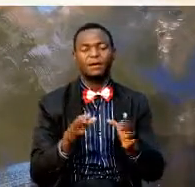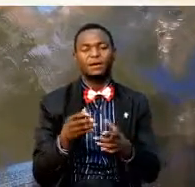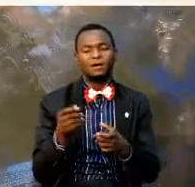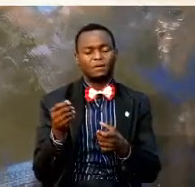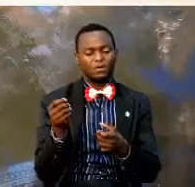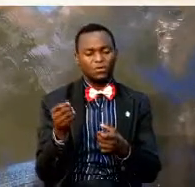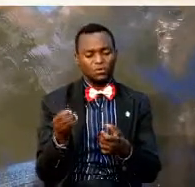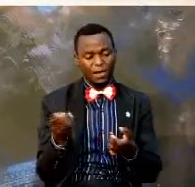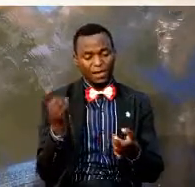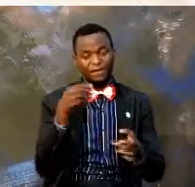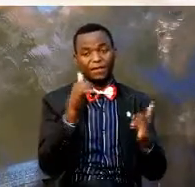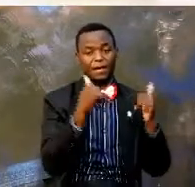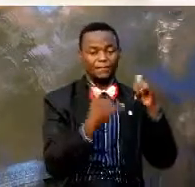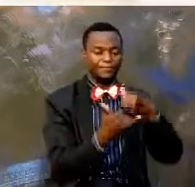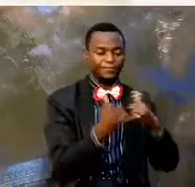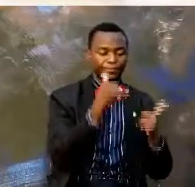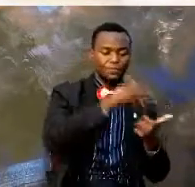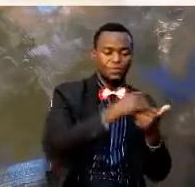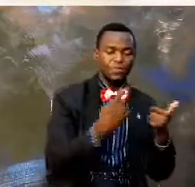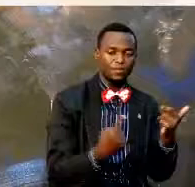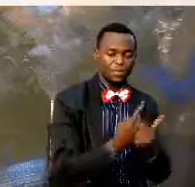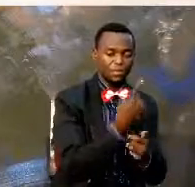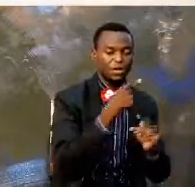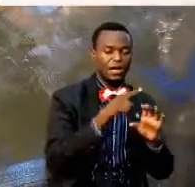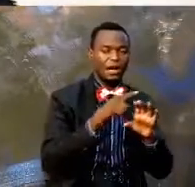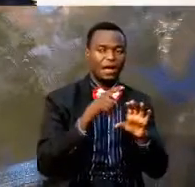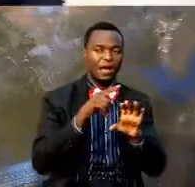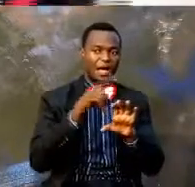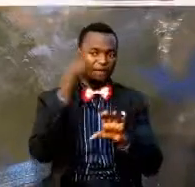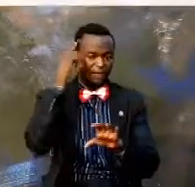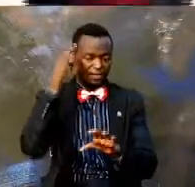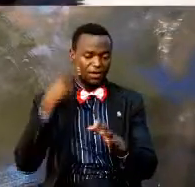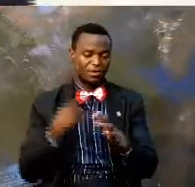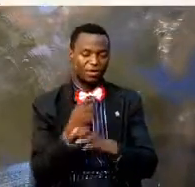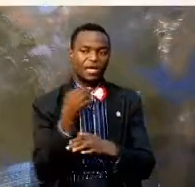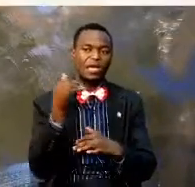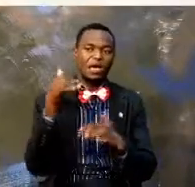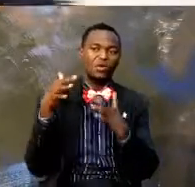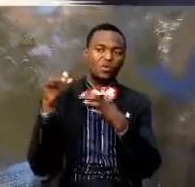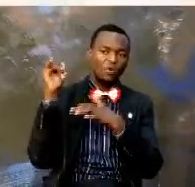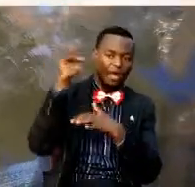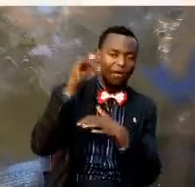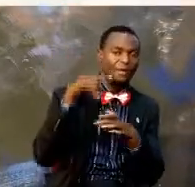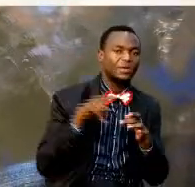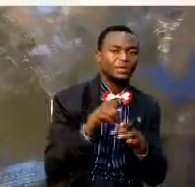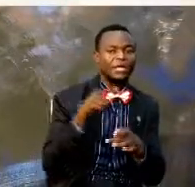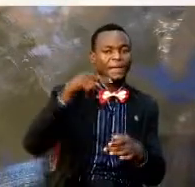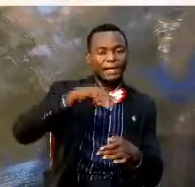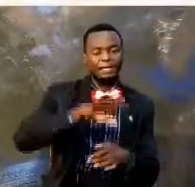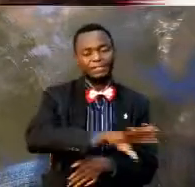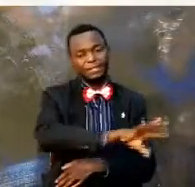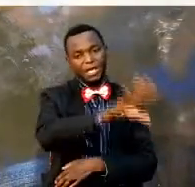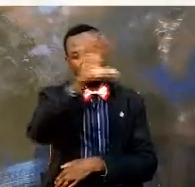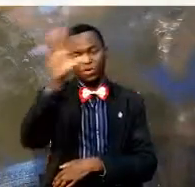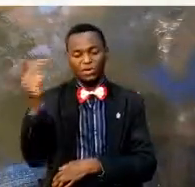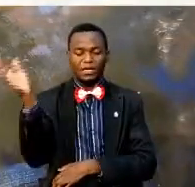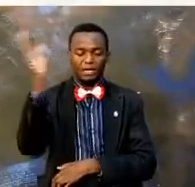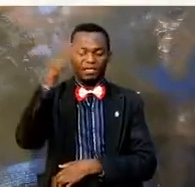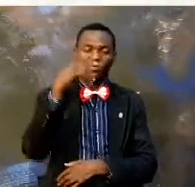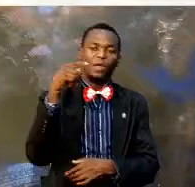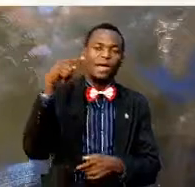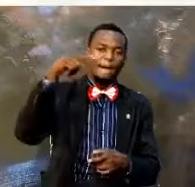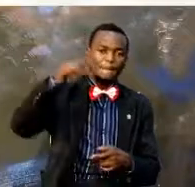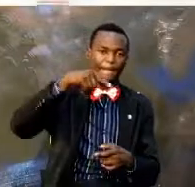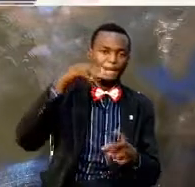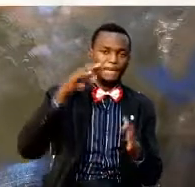walifurika Yerusalemu kutoka Afrika, kutoka Warabuni, kutoka Ulaya, kutoka Palestina yote. Siku ya